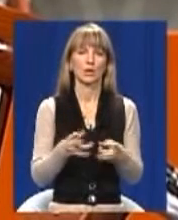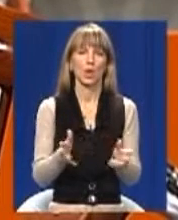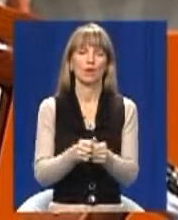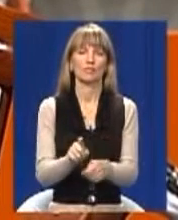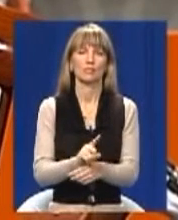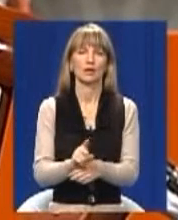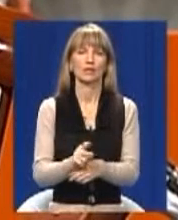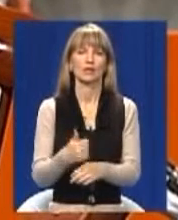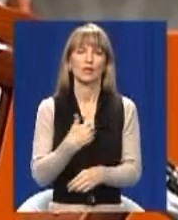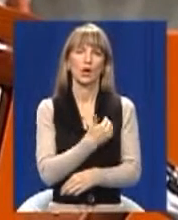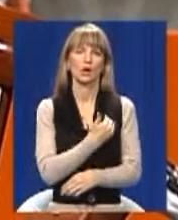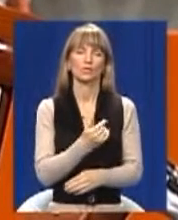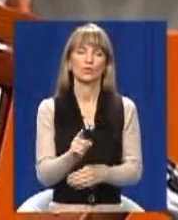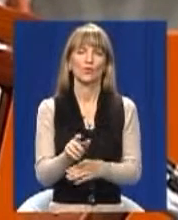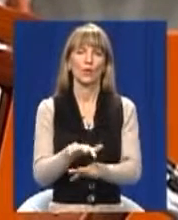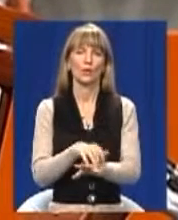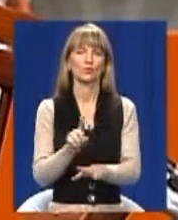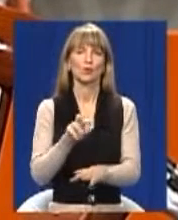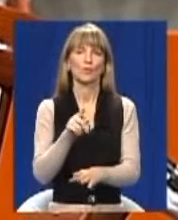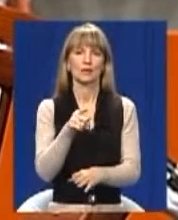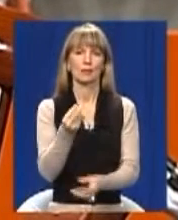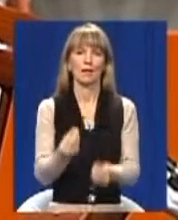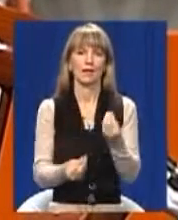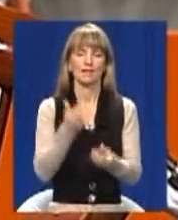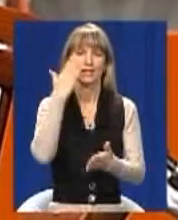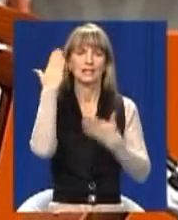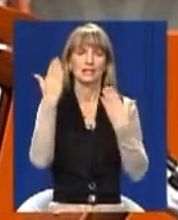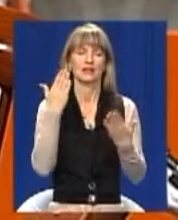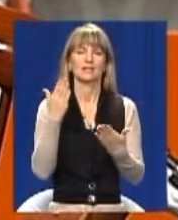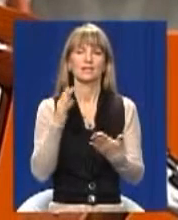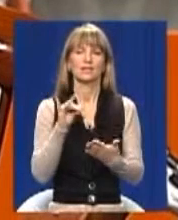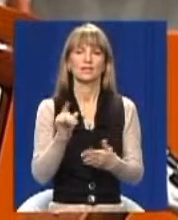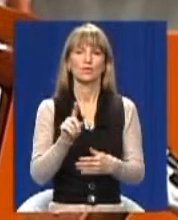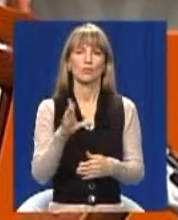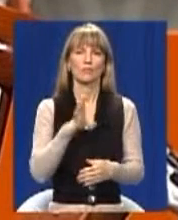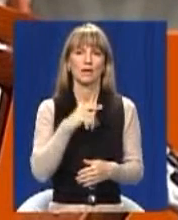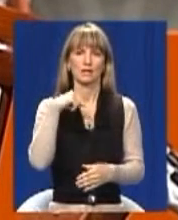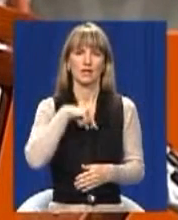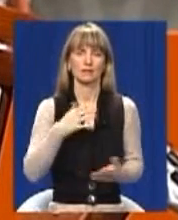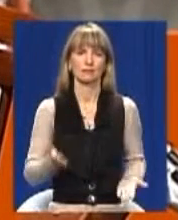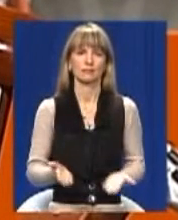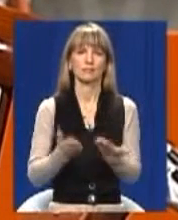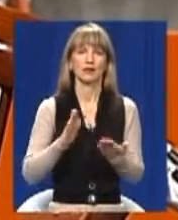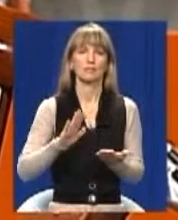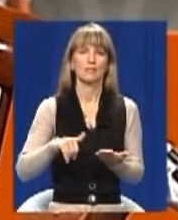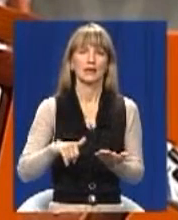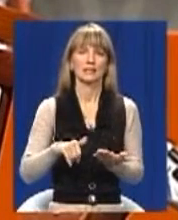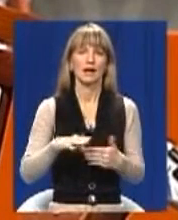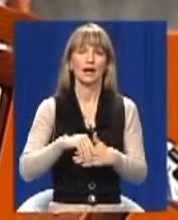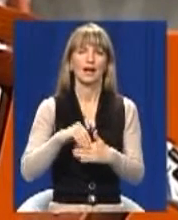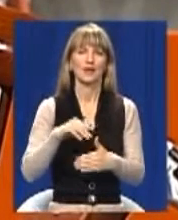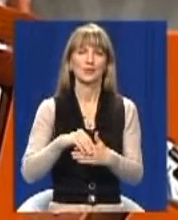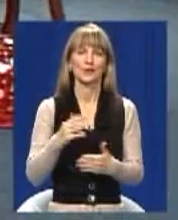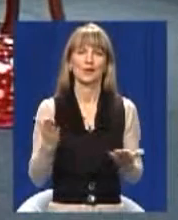Я хочу котика тільки для того, щоб з ним гратися, веселитися, і щоб він мені настрій піднімав після контрольної, яка